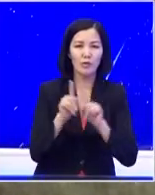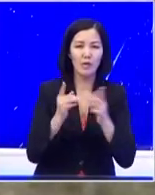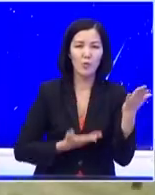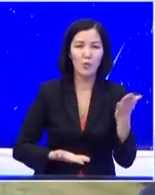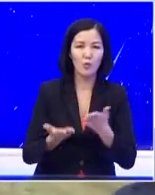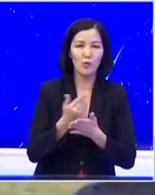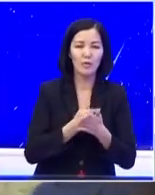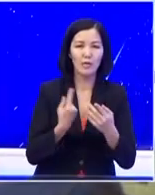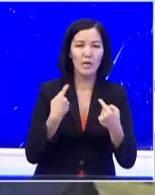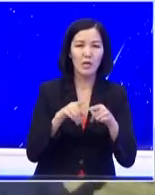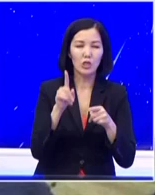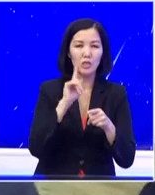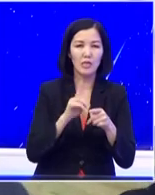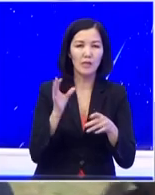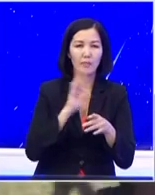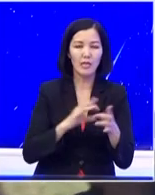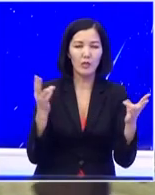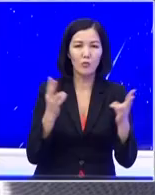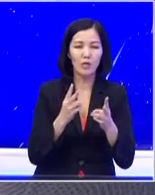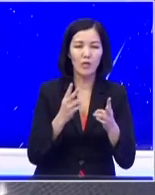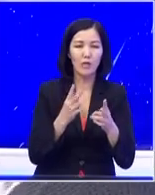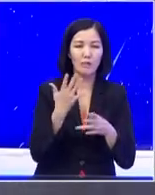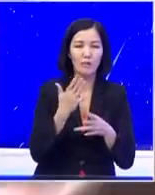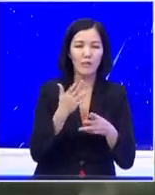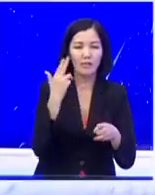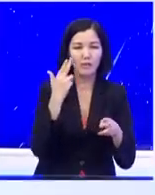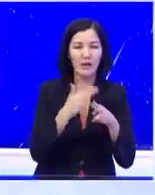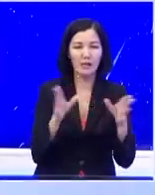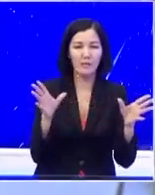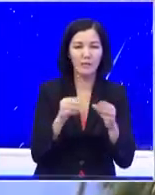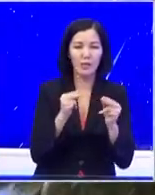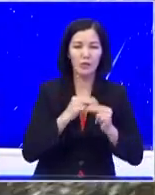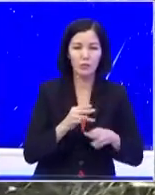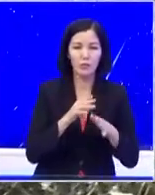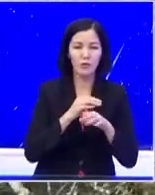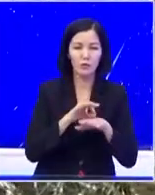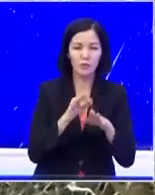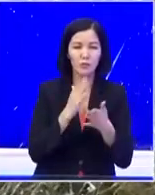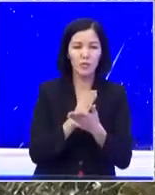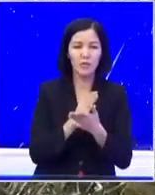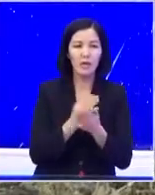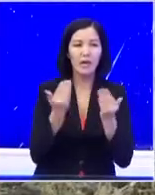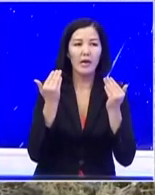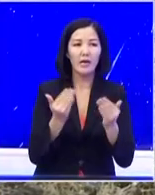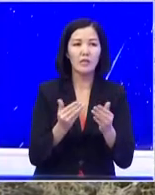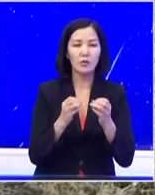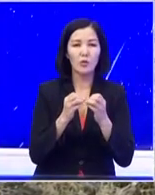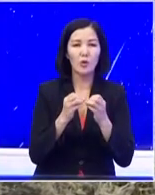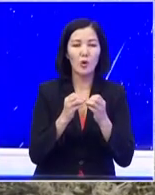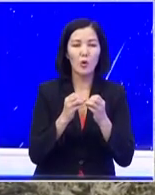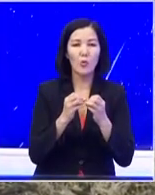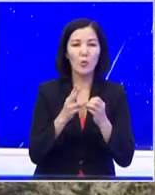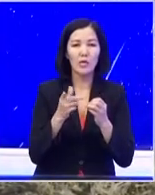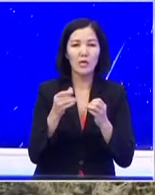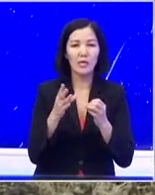тиімді пайдалануға тырысады. Тек қол күші өздерінен 5 ағайын 5 шақтап ортақ істің орайын келтіруде. Қазір міне 10 гектар жерде жоңышқа